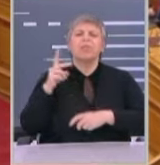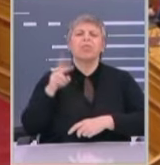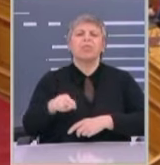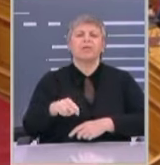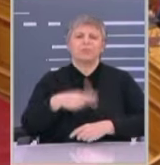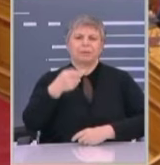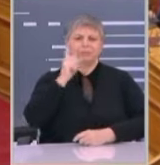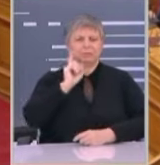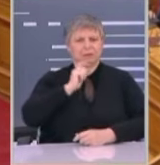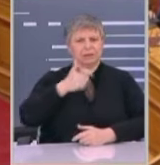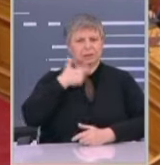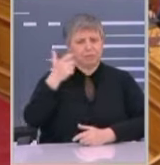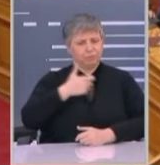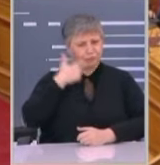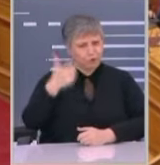Ωραία.